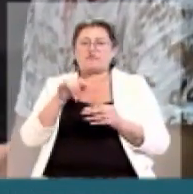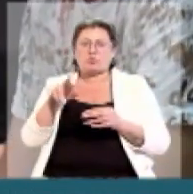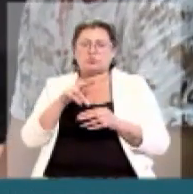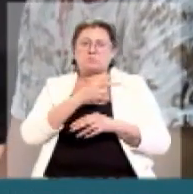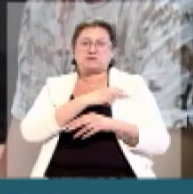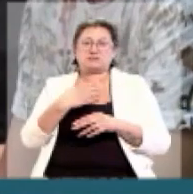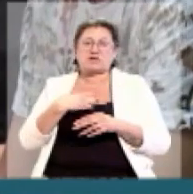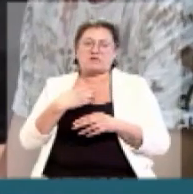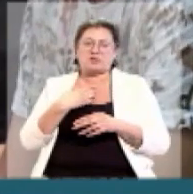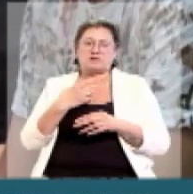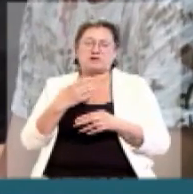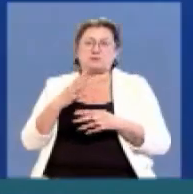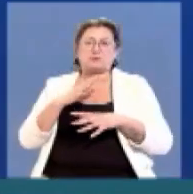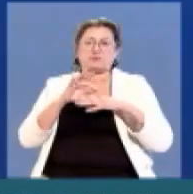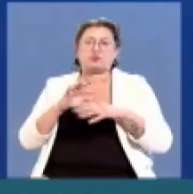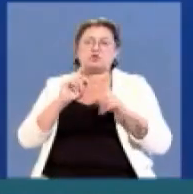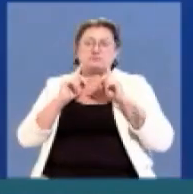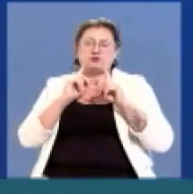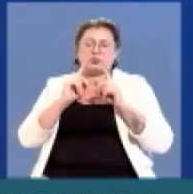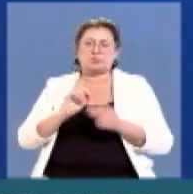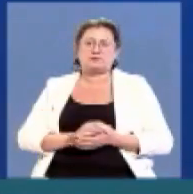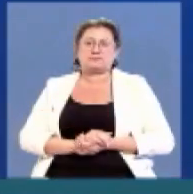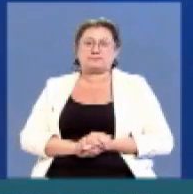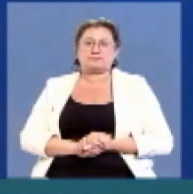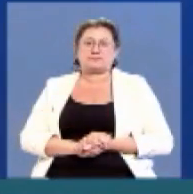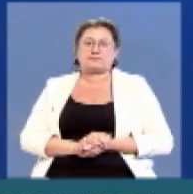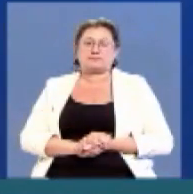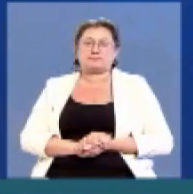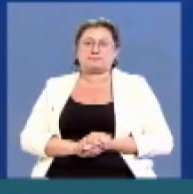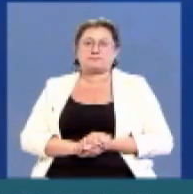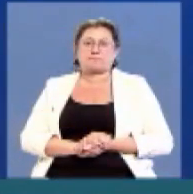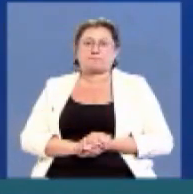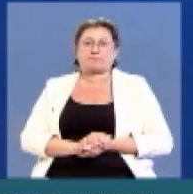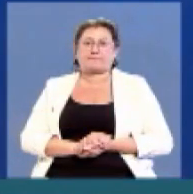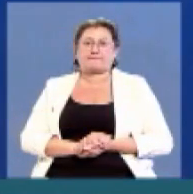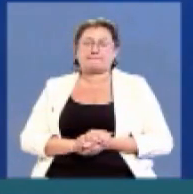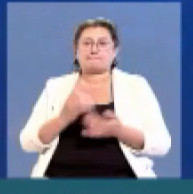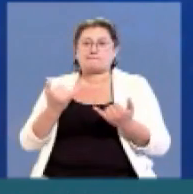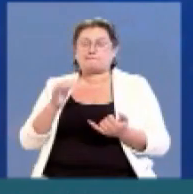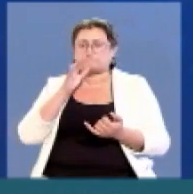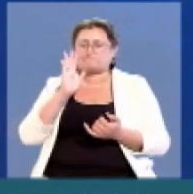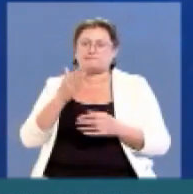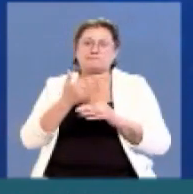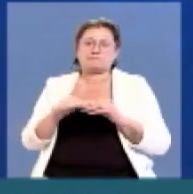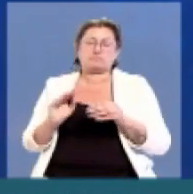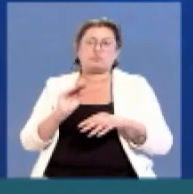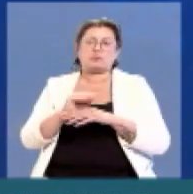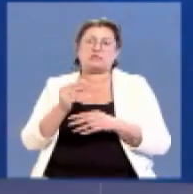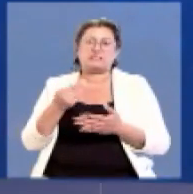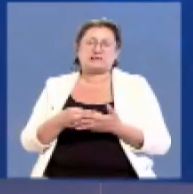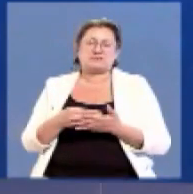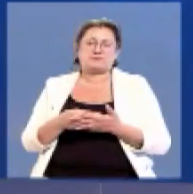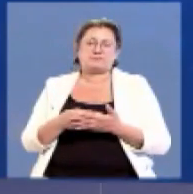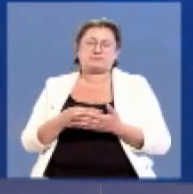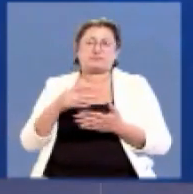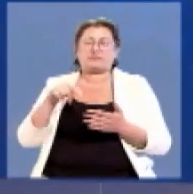республикалық деңгейдегі кеңес өткізілген. На сегодняшний день озвучено, что қазіргі уақытта қосымша қаржы бөлінетіндігі хабарланды.